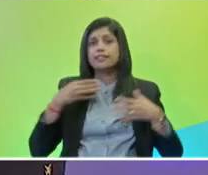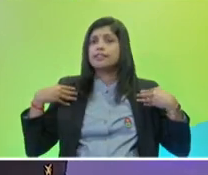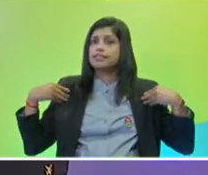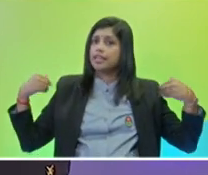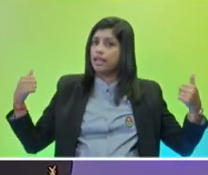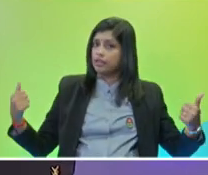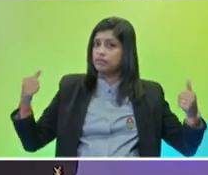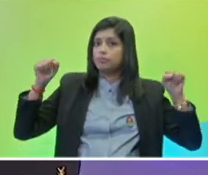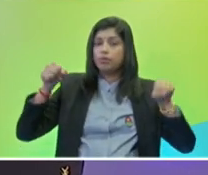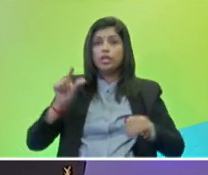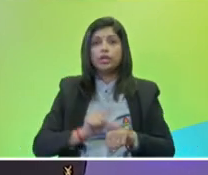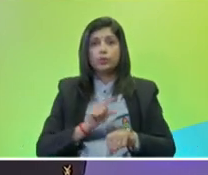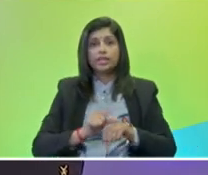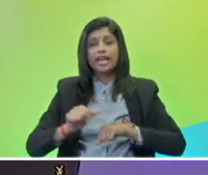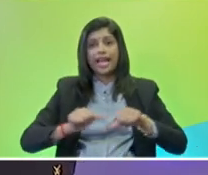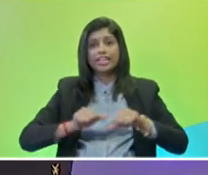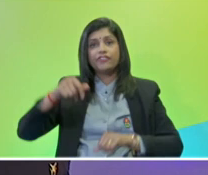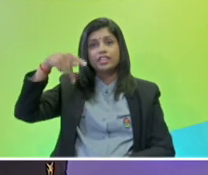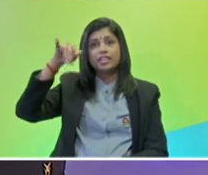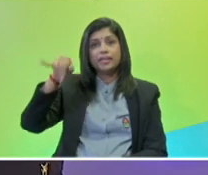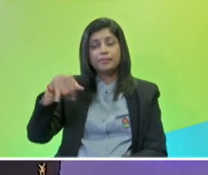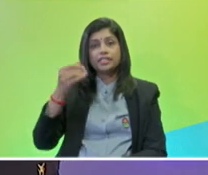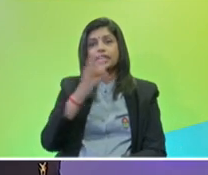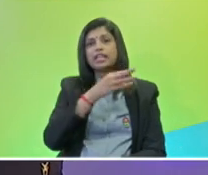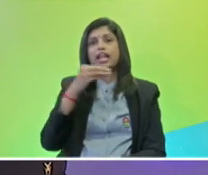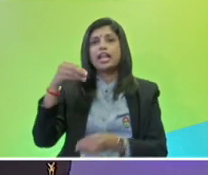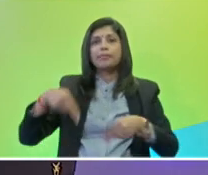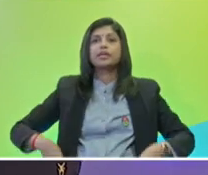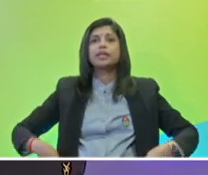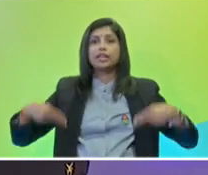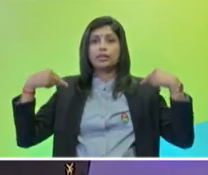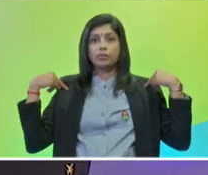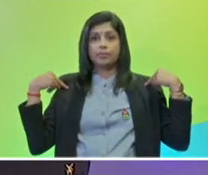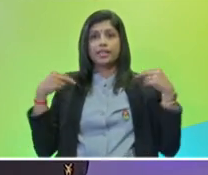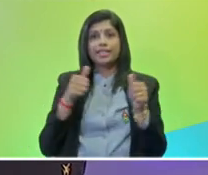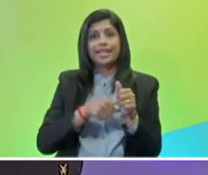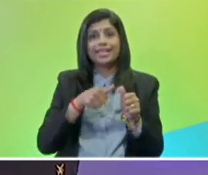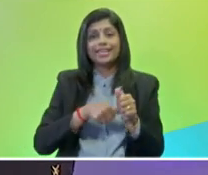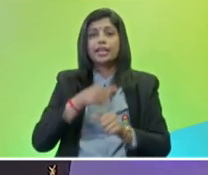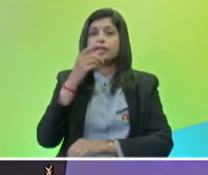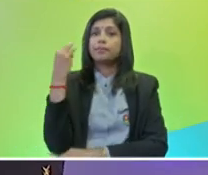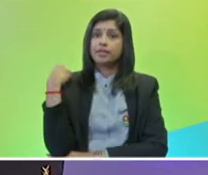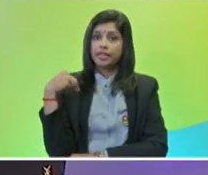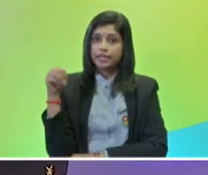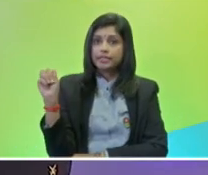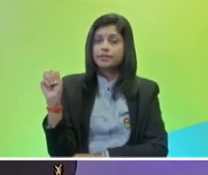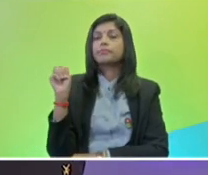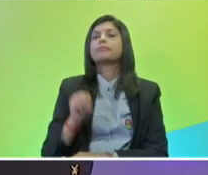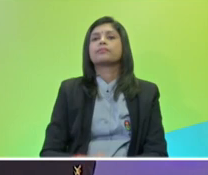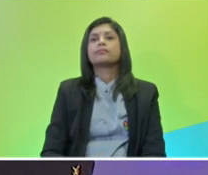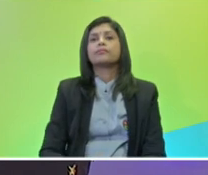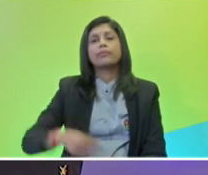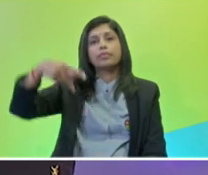kehidupan mereka untuk mencapai kesejahteraan hidup jadi pendidikan jasmani ini